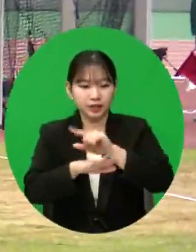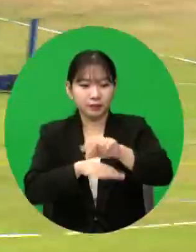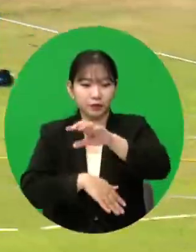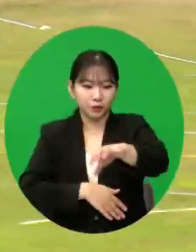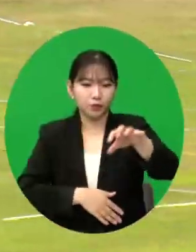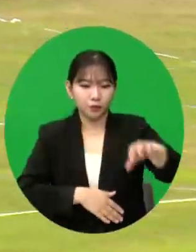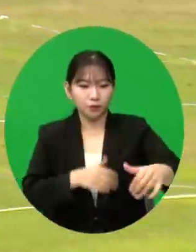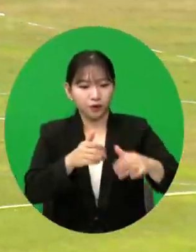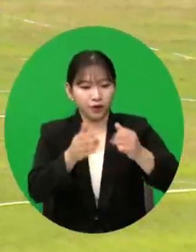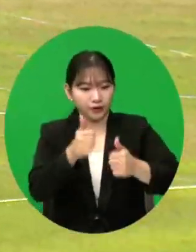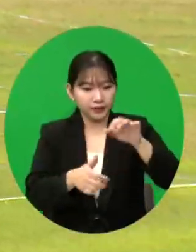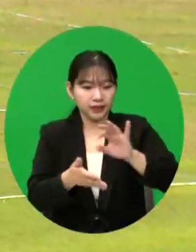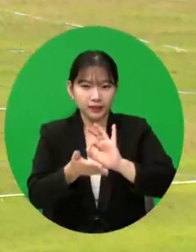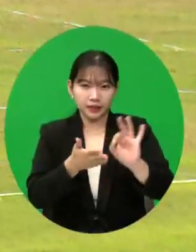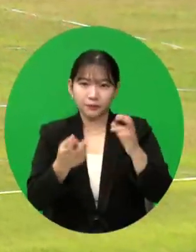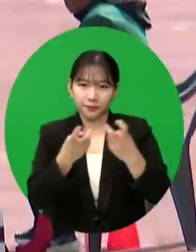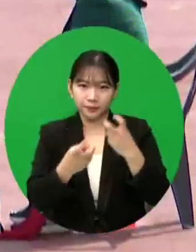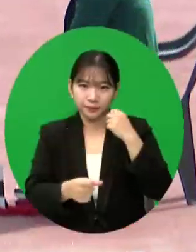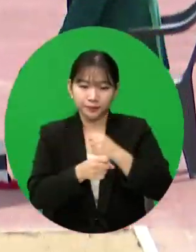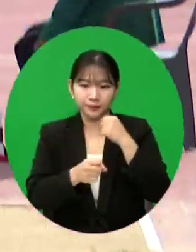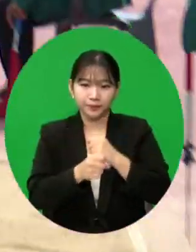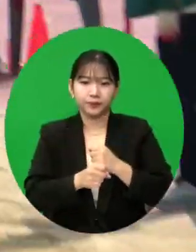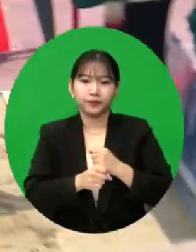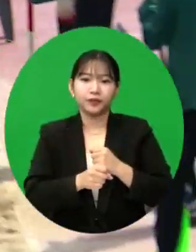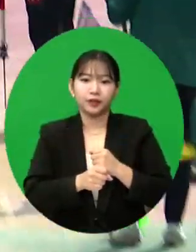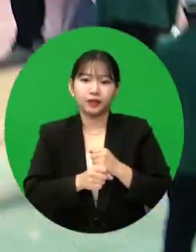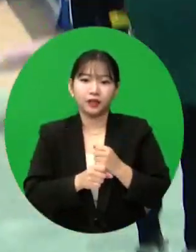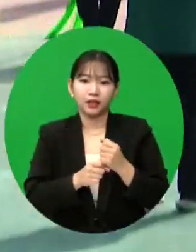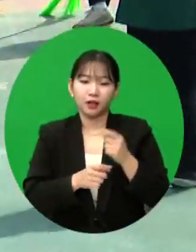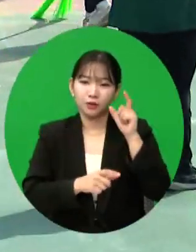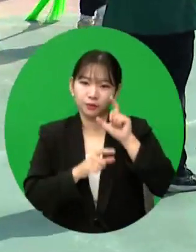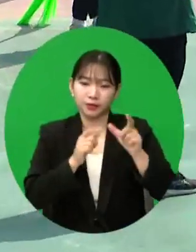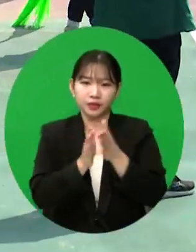경기장 활용 방안 마련이 본격화되고 있습니다. MBC 뉴스 박종호입니다.